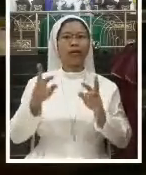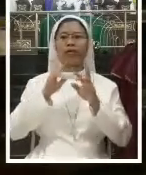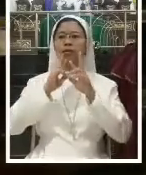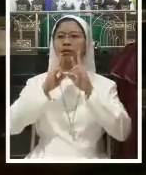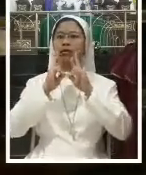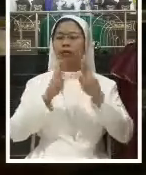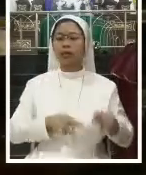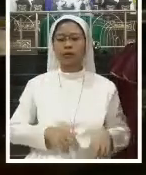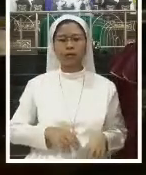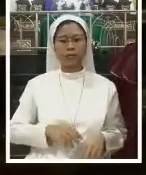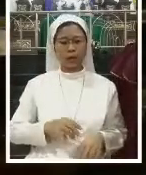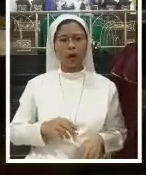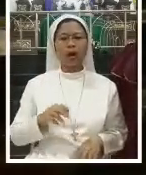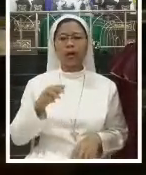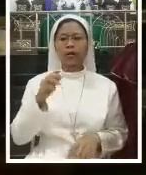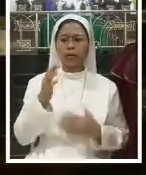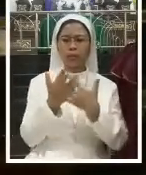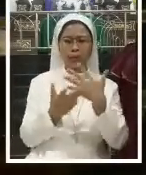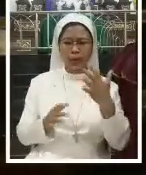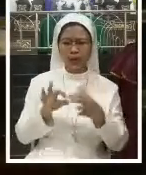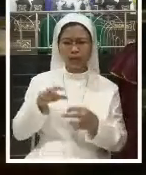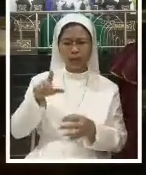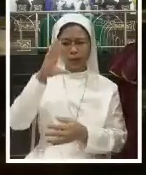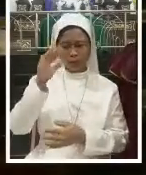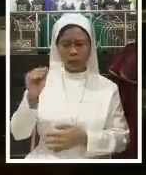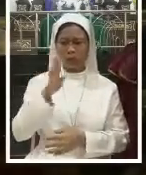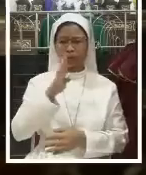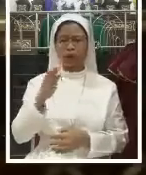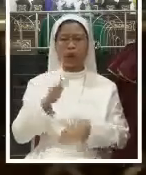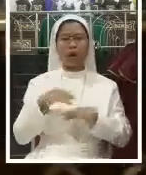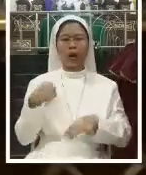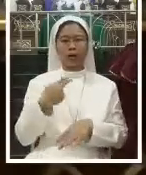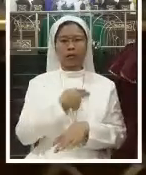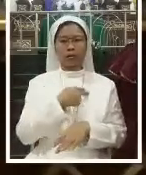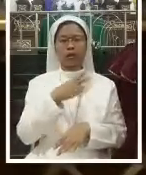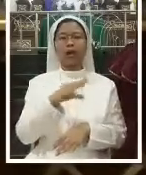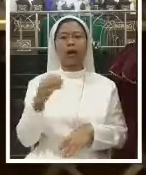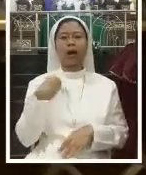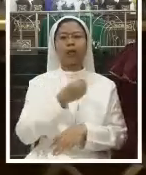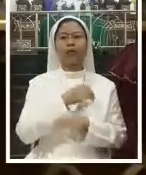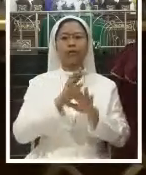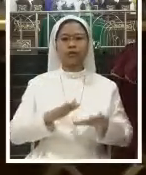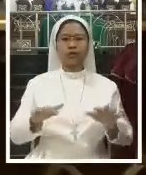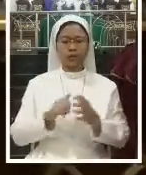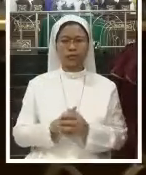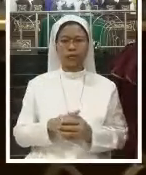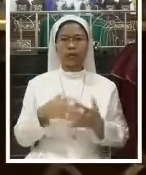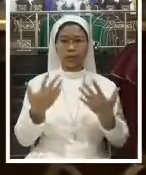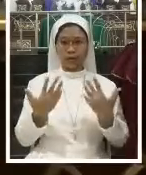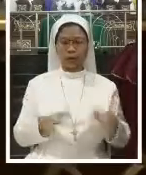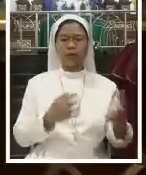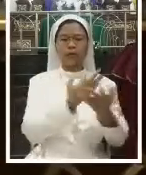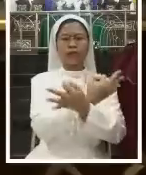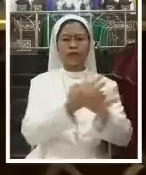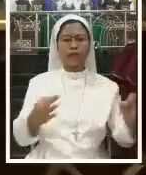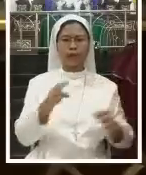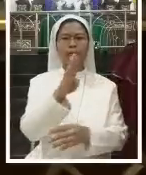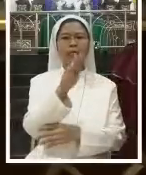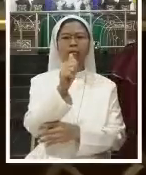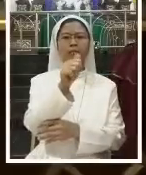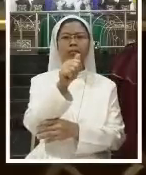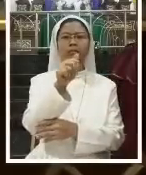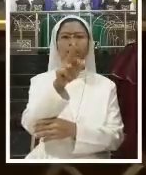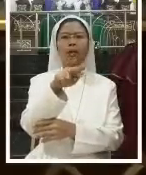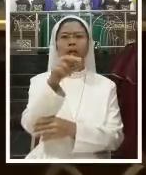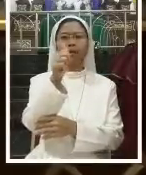mapasamuya ang sa iyang dugo, asin mapasamuya ang mga aki. Dangan niya binutasan sa inda si Barabas.